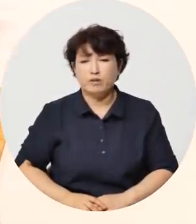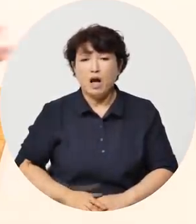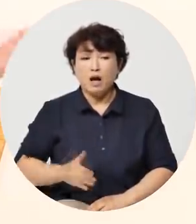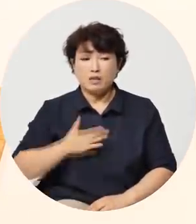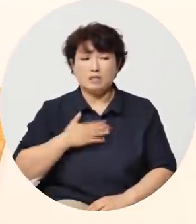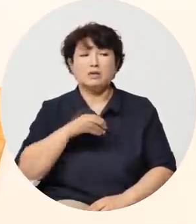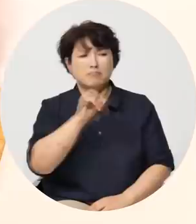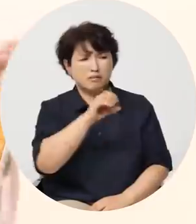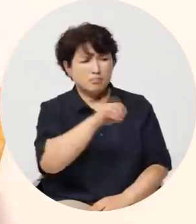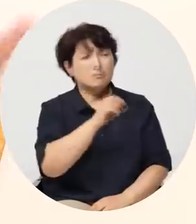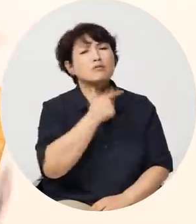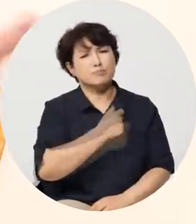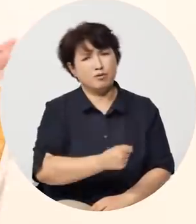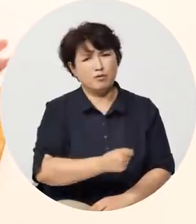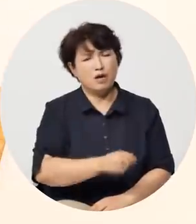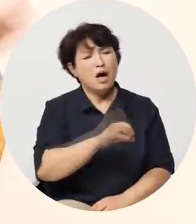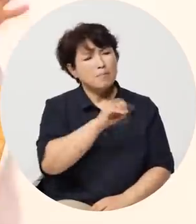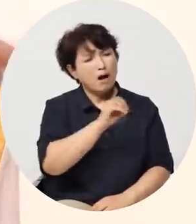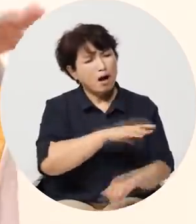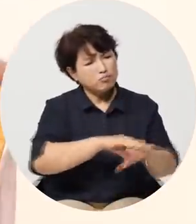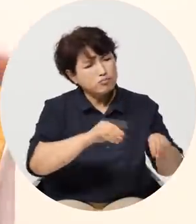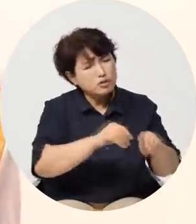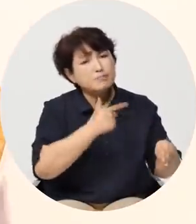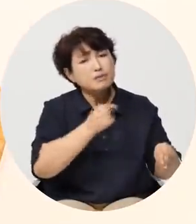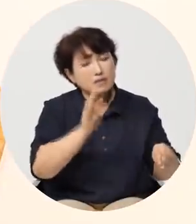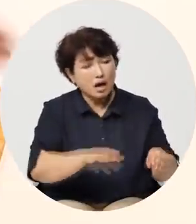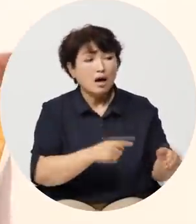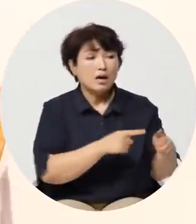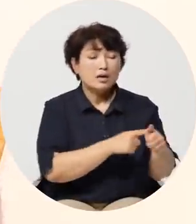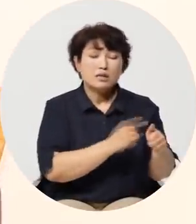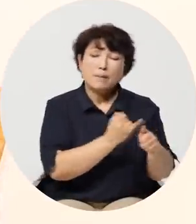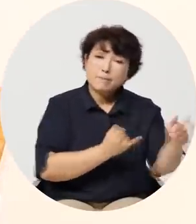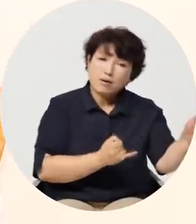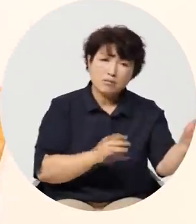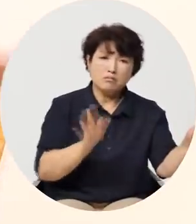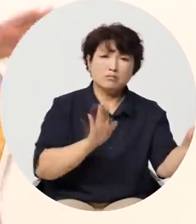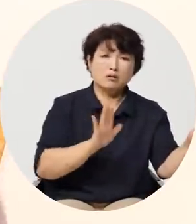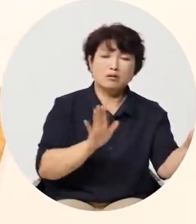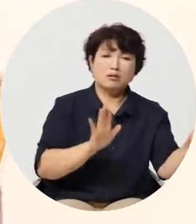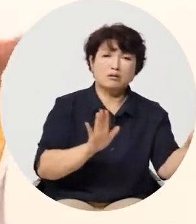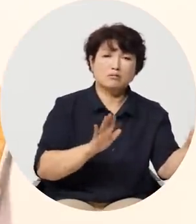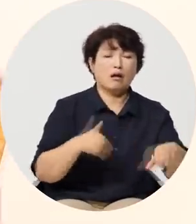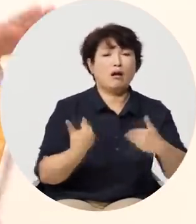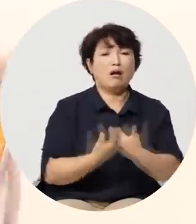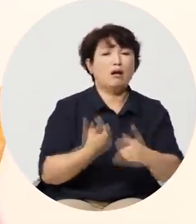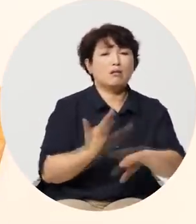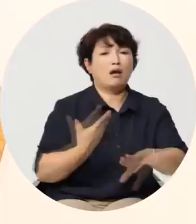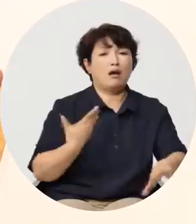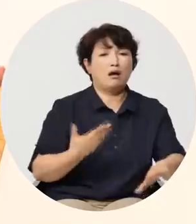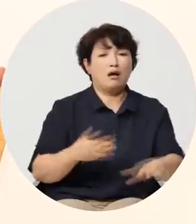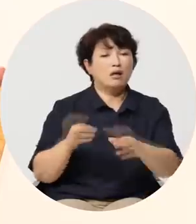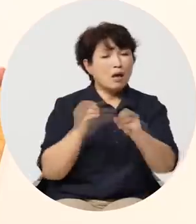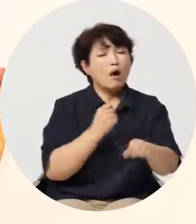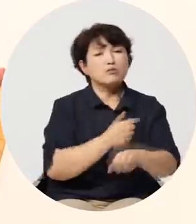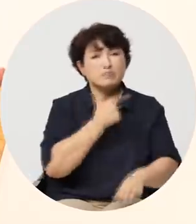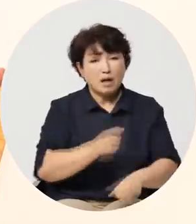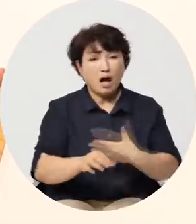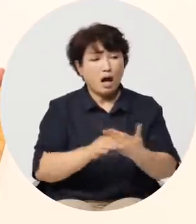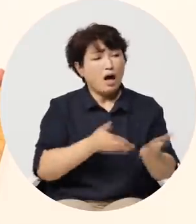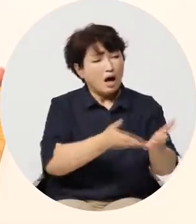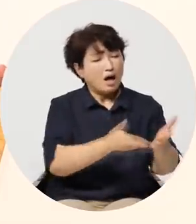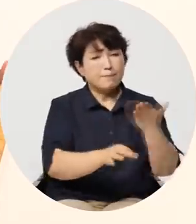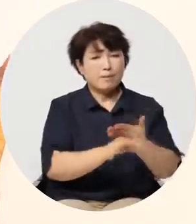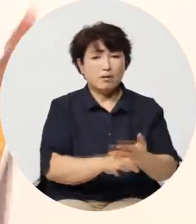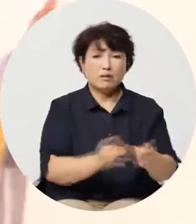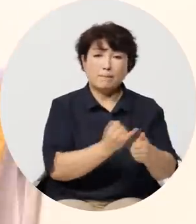계속 얘기를, 나는 계속 얘기하는 게 좋은데, 남편은 그 수준이 안 된다, 이 말이야. 안 되니까 그 사람은 계속 얘기하자 그러면, 그다음부터 뭐가